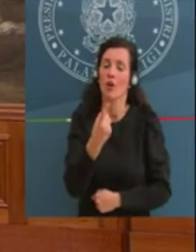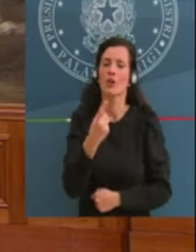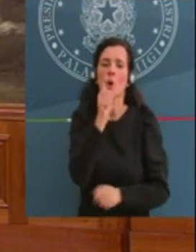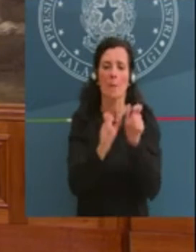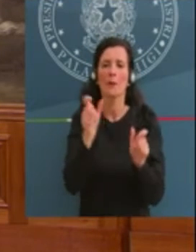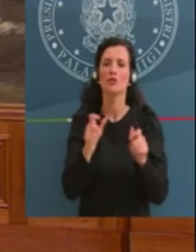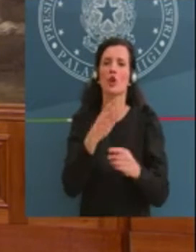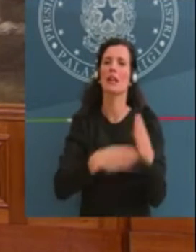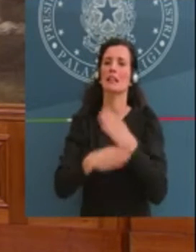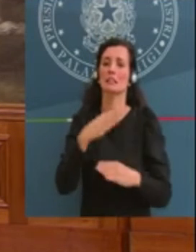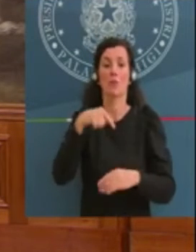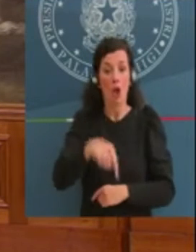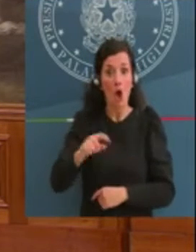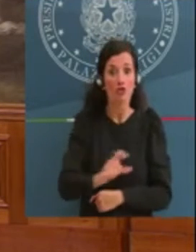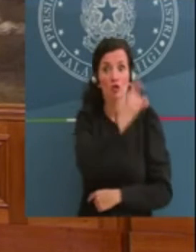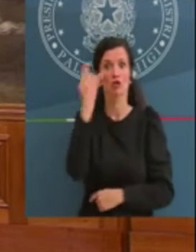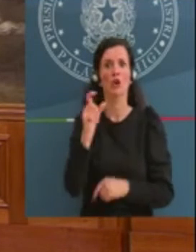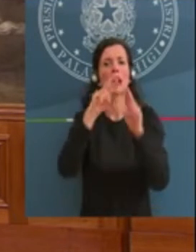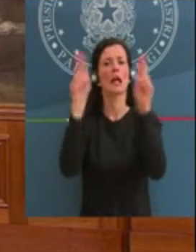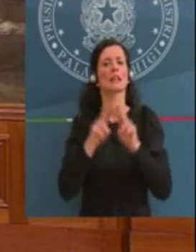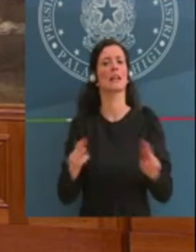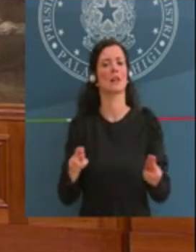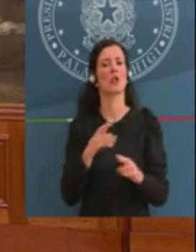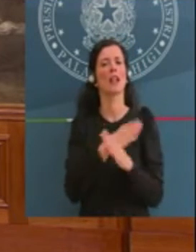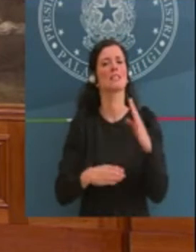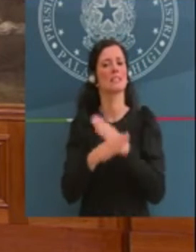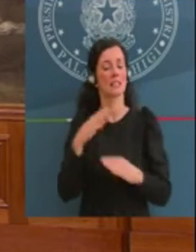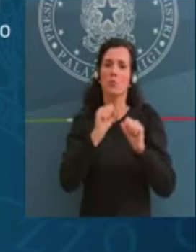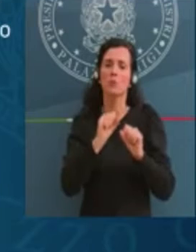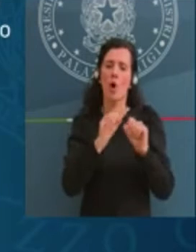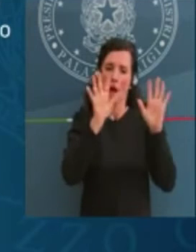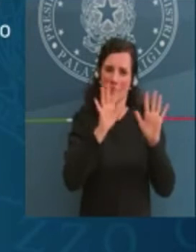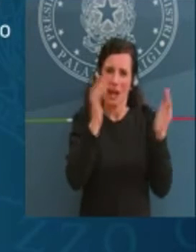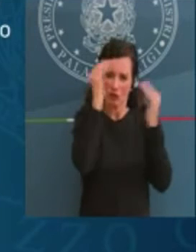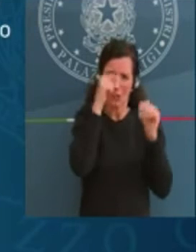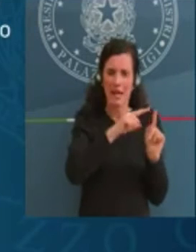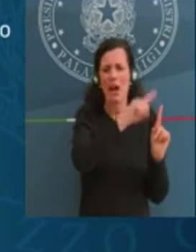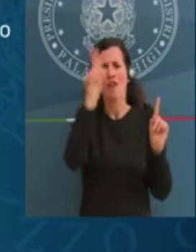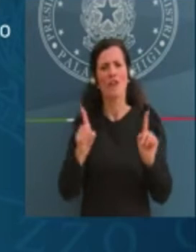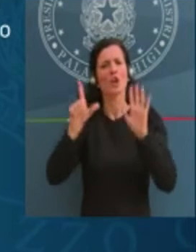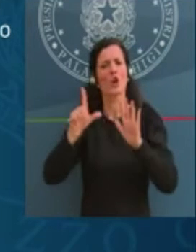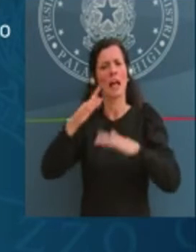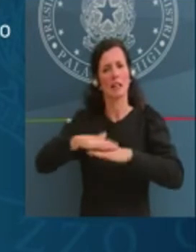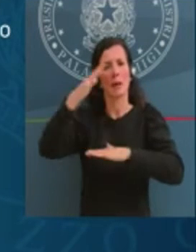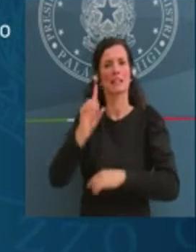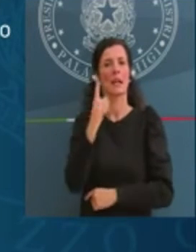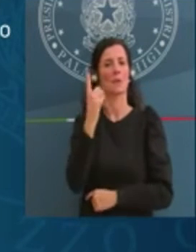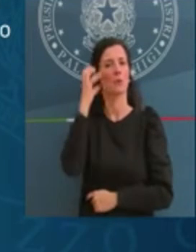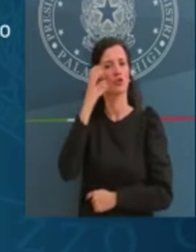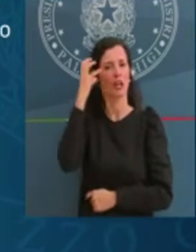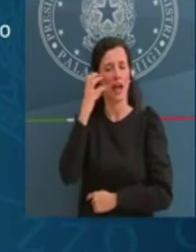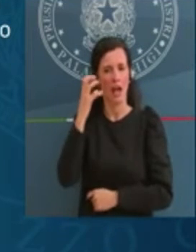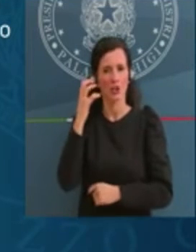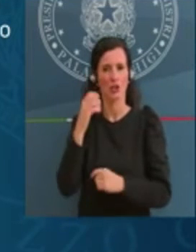26 dicembre e primo gennaio saranno vietati anche spostamenti tra comuni ci si potrà sempre spostare per